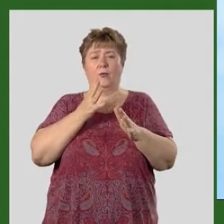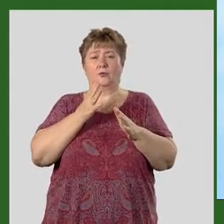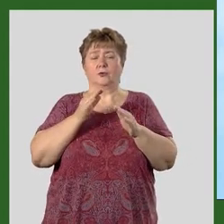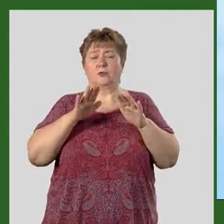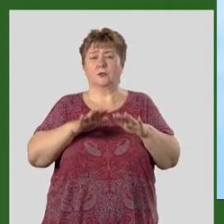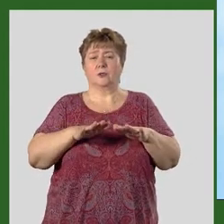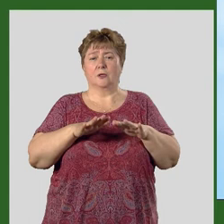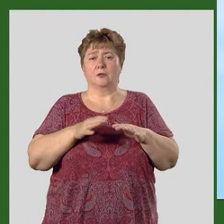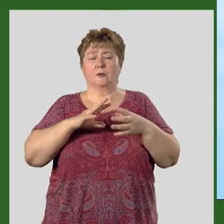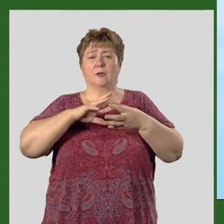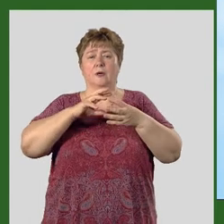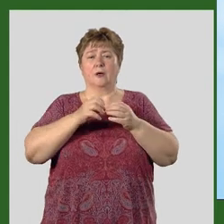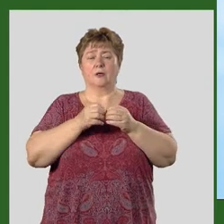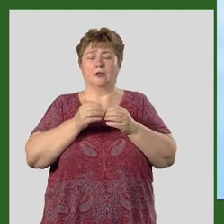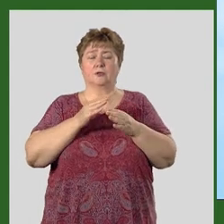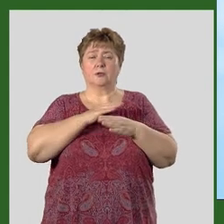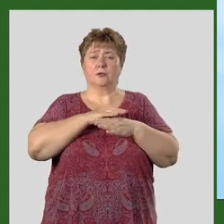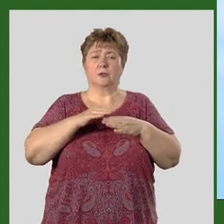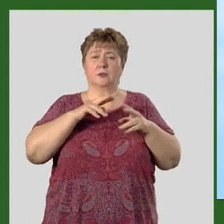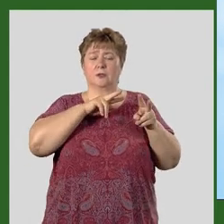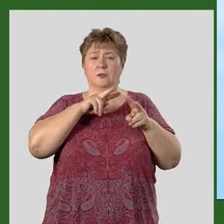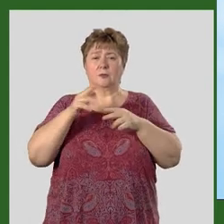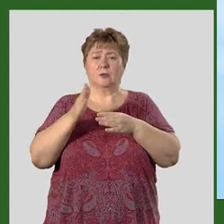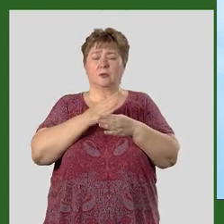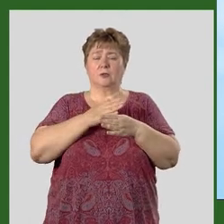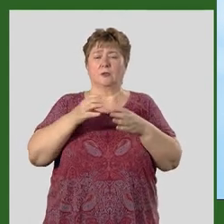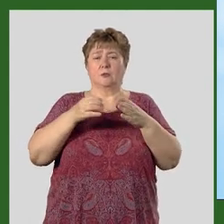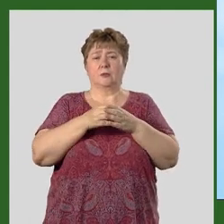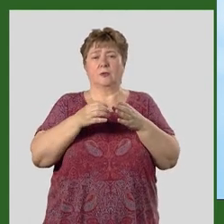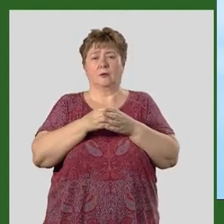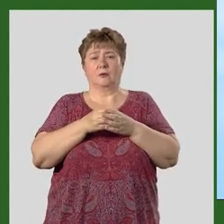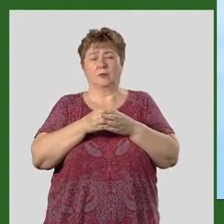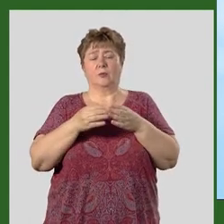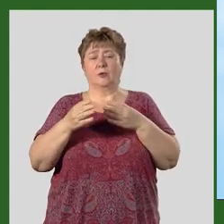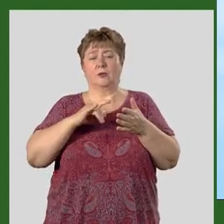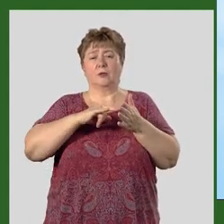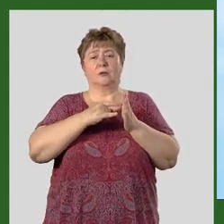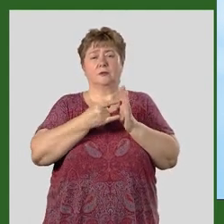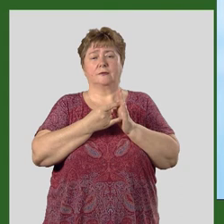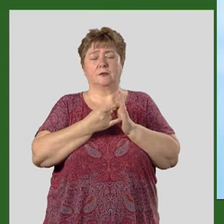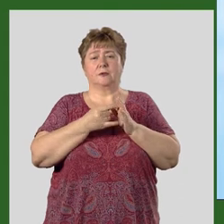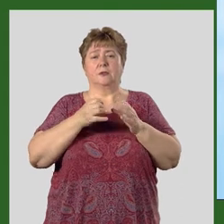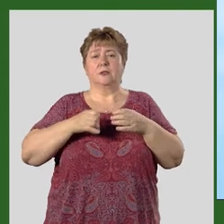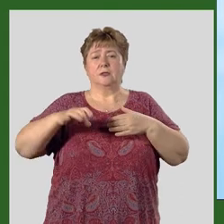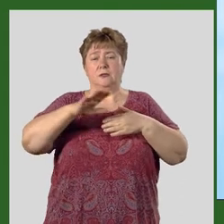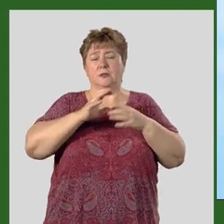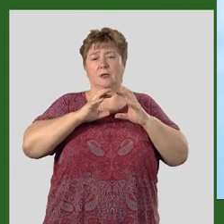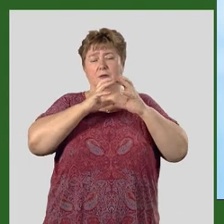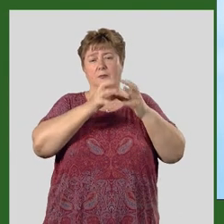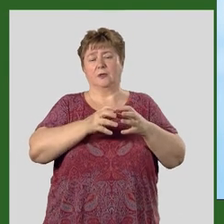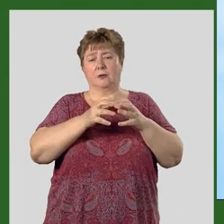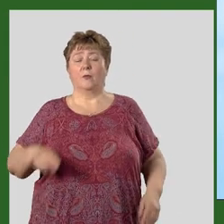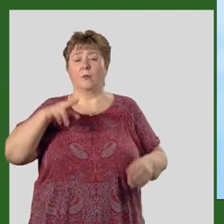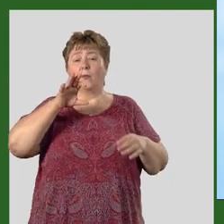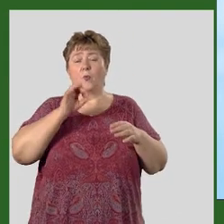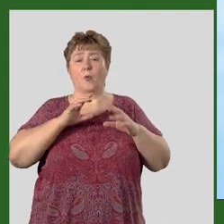на основе количественных критериев рассмотрим разделение на группы или классификацию стран мира.